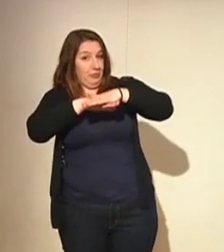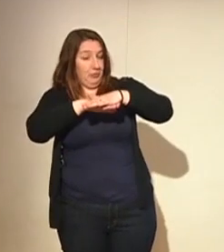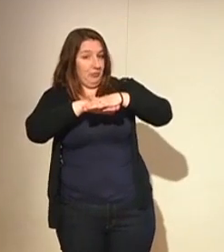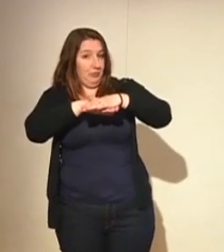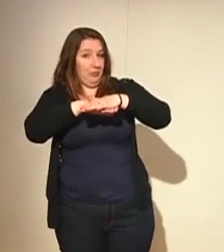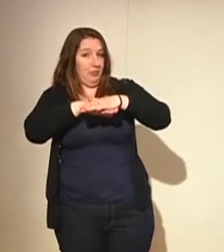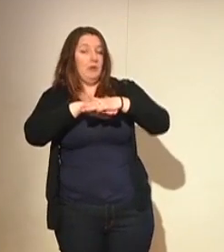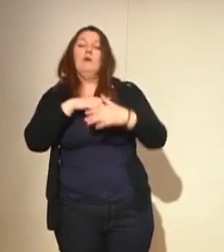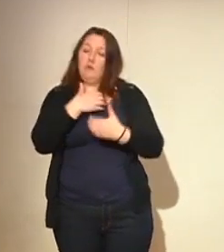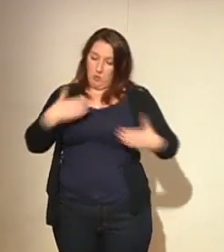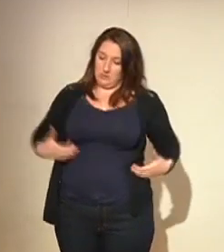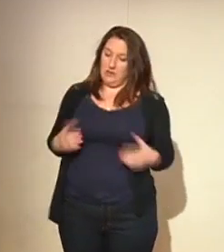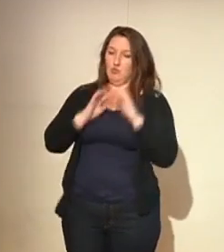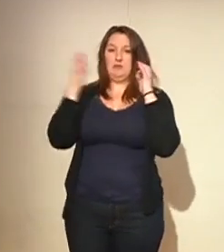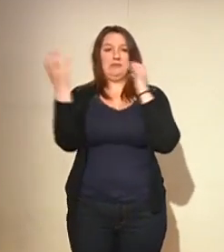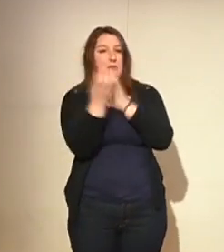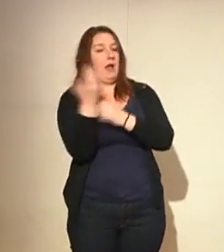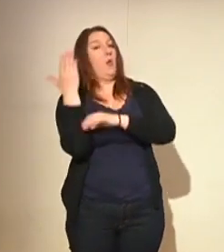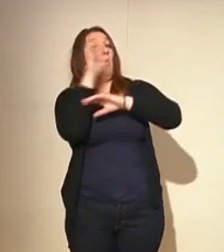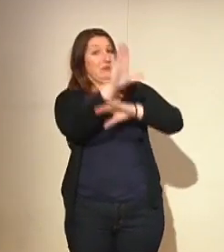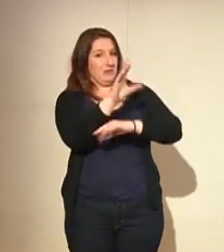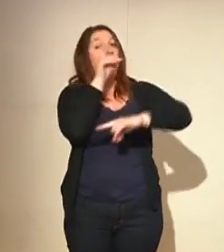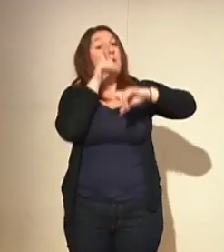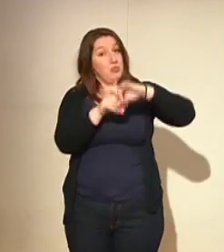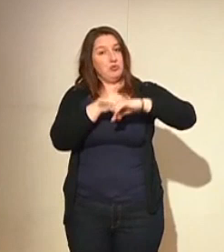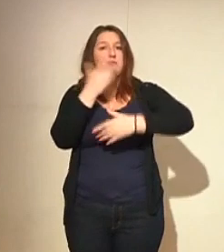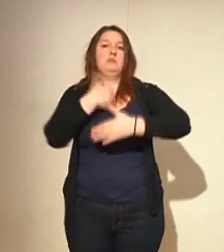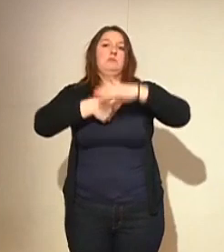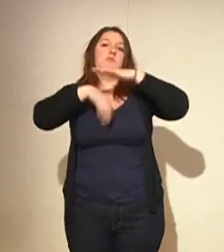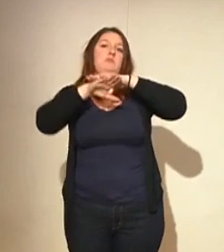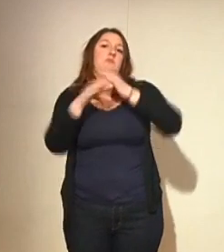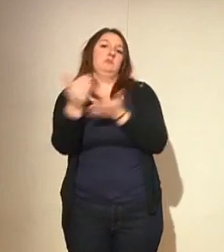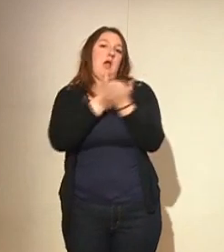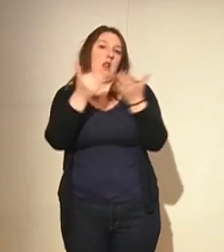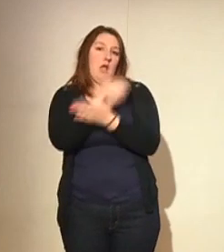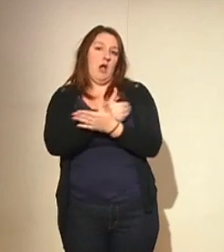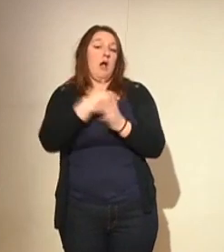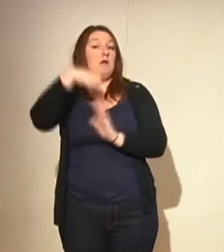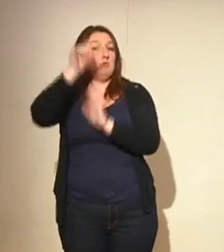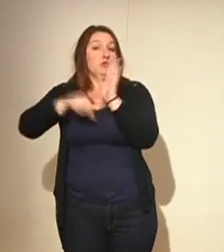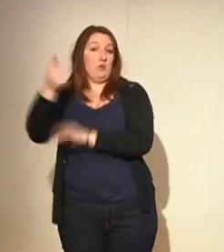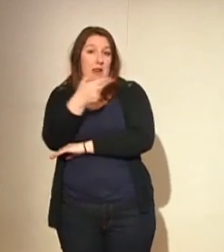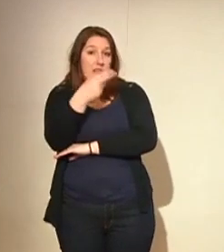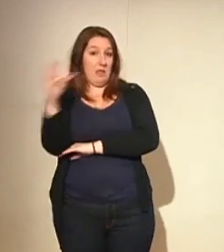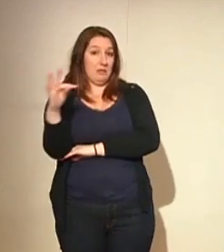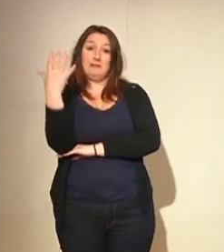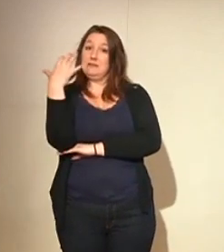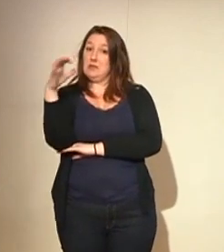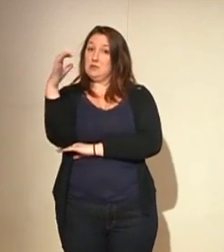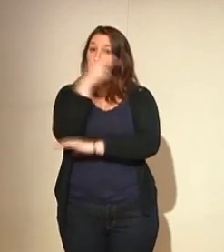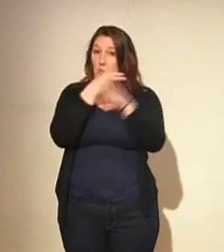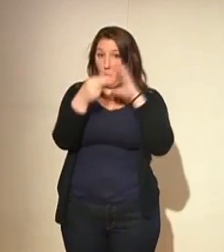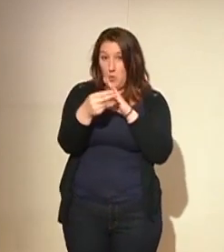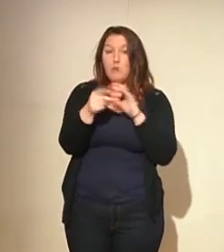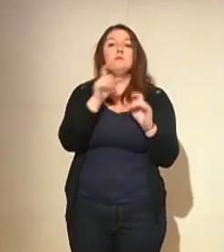donc ce conseil municipal à ce poste et apercevoir en conséquence une rémunération plafond mensuel net lié à cette fonction de 500 € ainsi